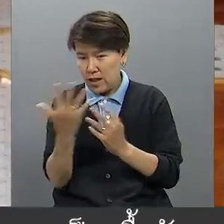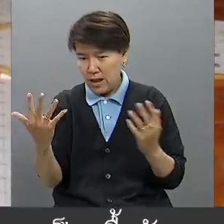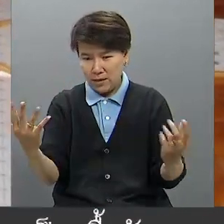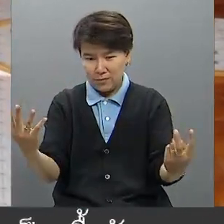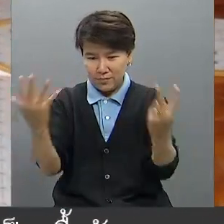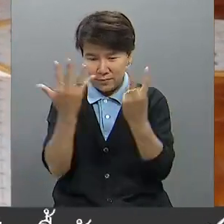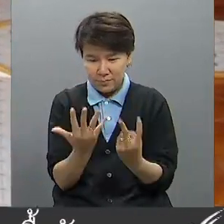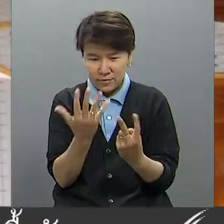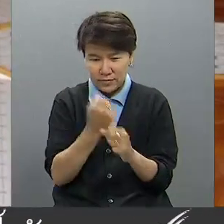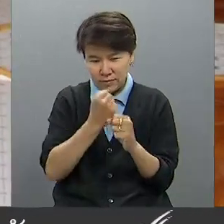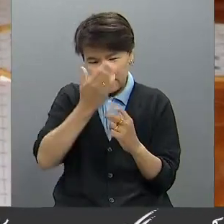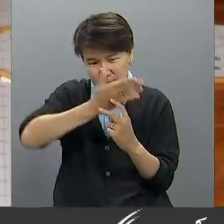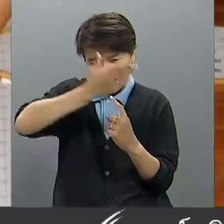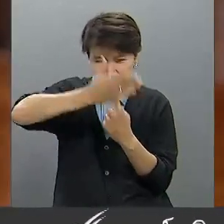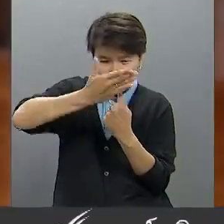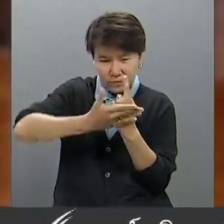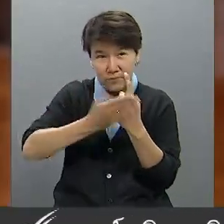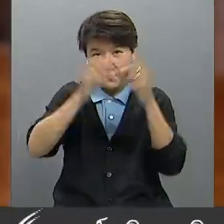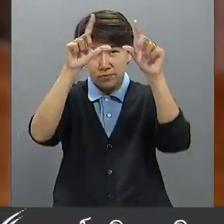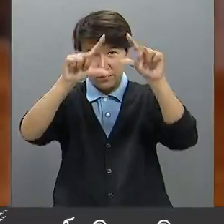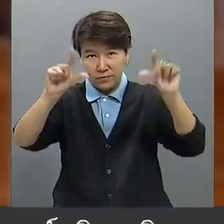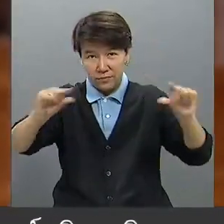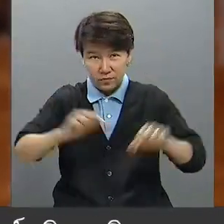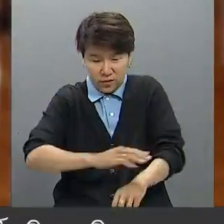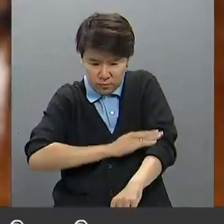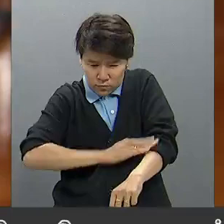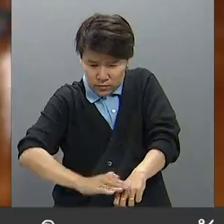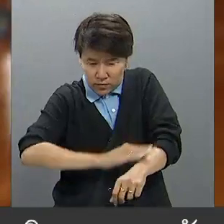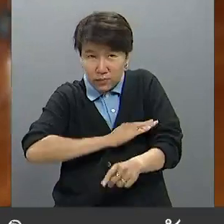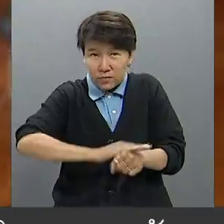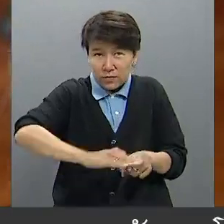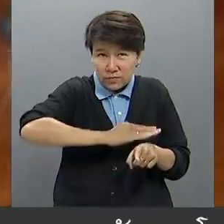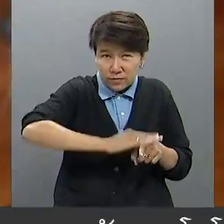เก็บอีกสี่เหลี่ยมนะครับจะเริ่มกลมแล้ว